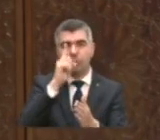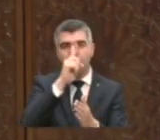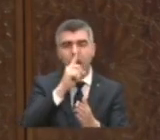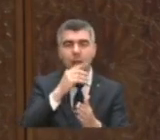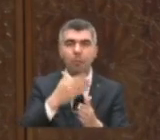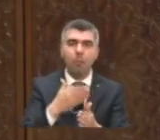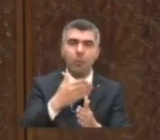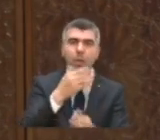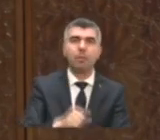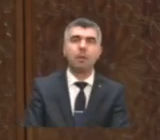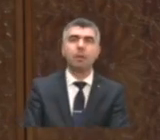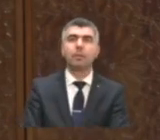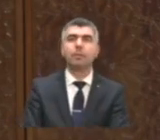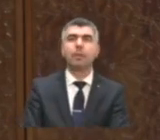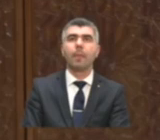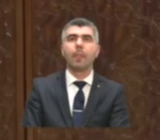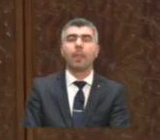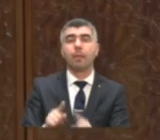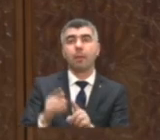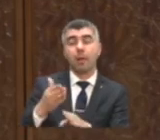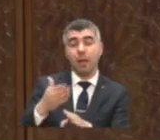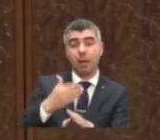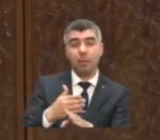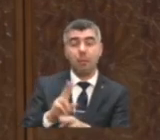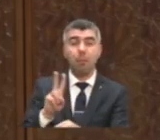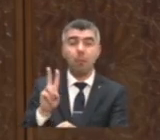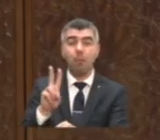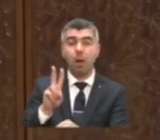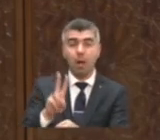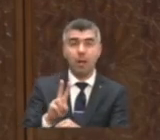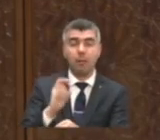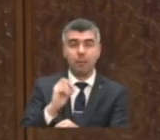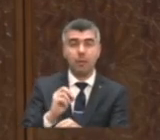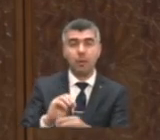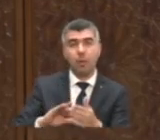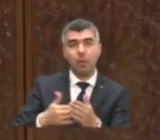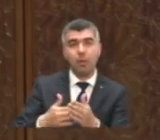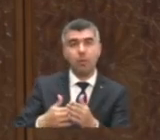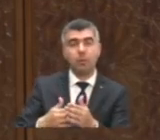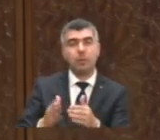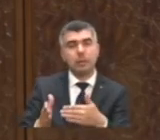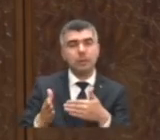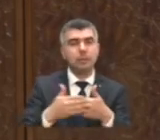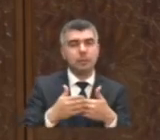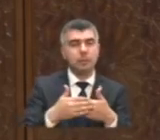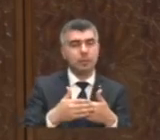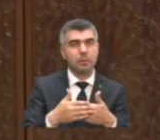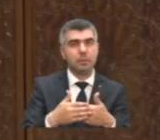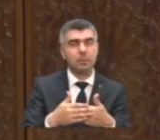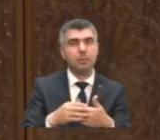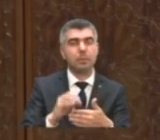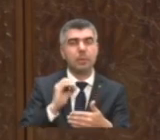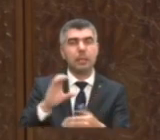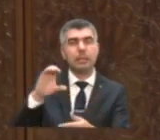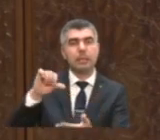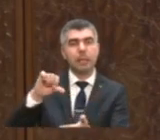السؤال اللي طرح التعقيب اللي طرحته السيده النائبه قبيله بالنسبه للمخيمات ديال بعض المخيمات اللي تسيدوا اللي تسدوا في اعتقد في جهه